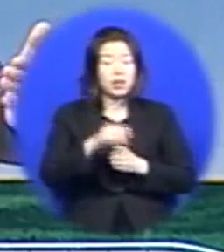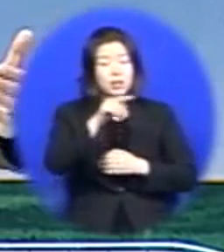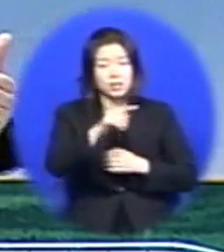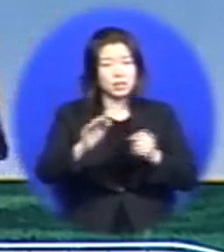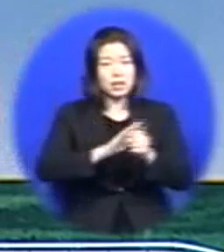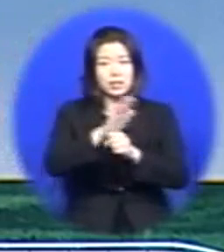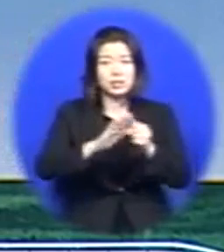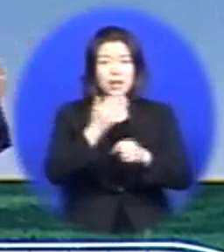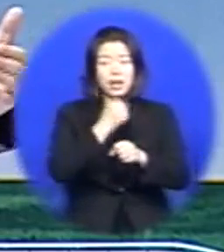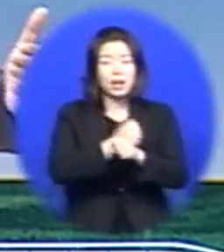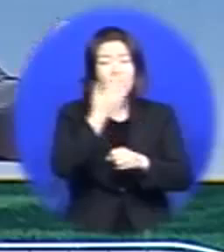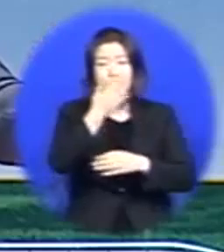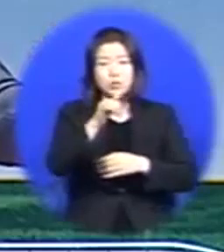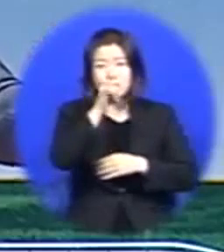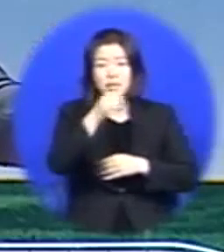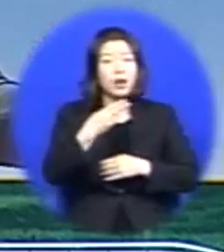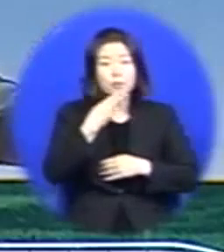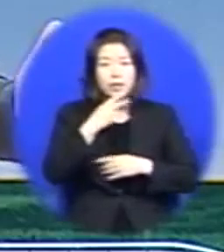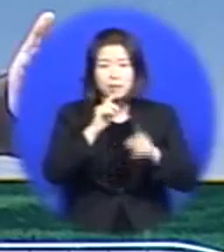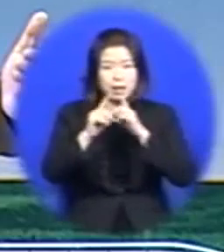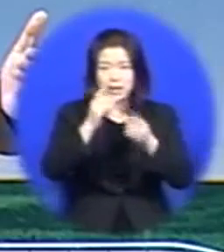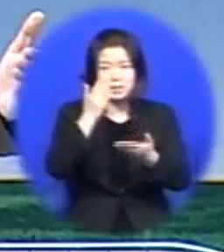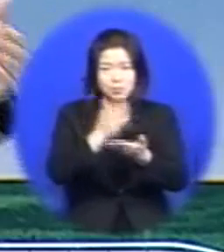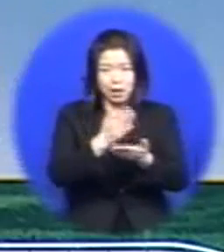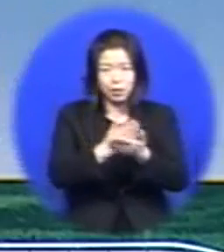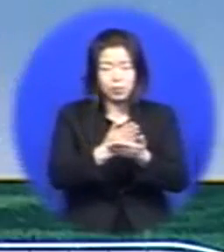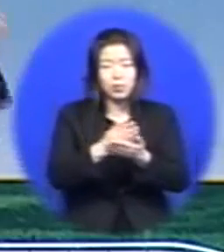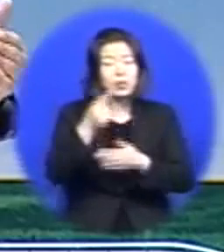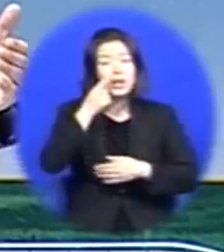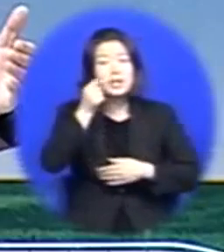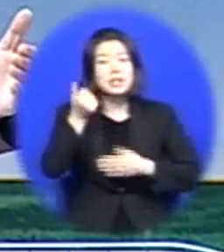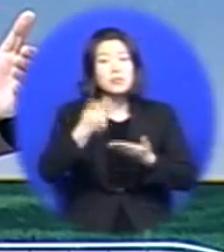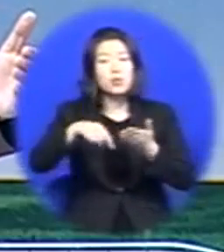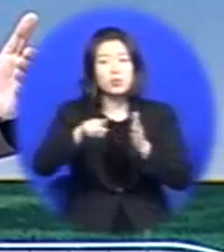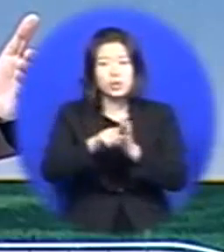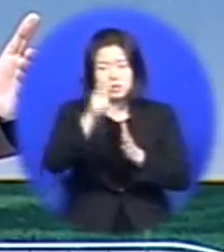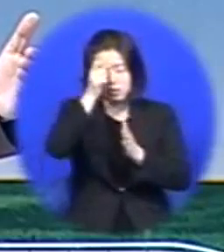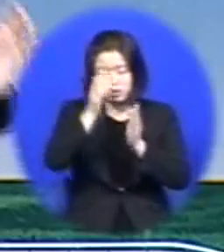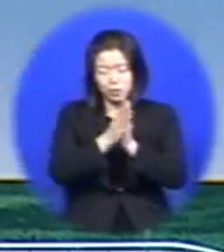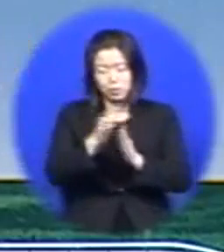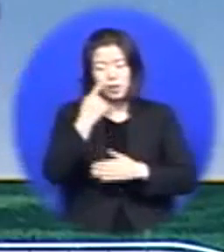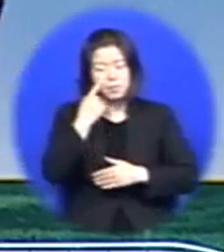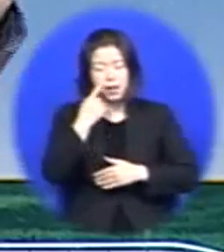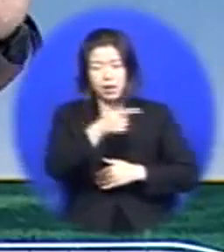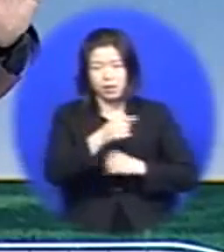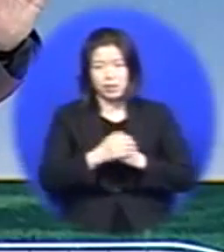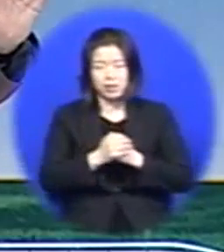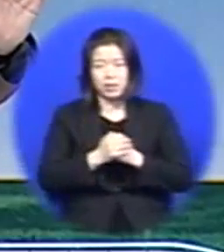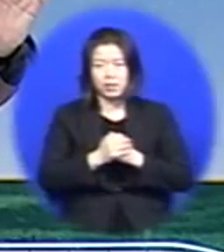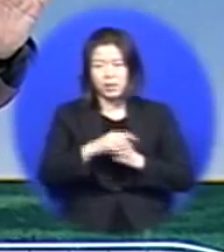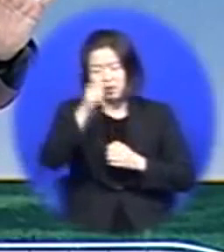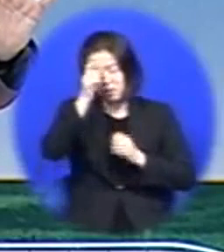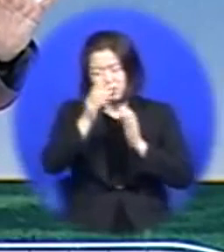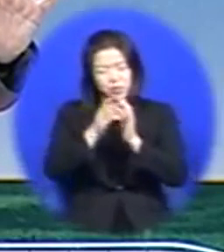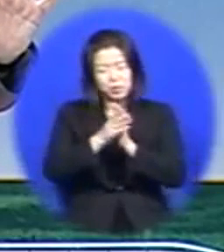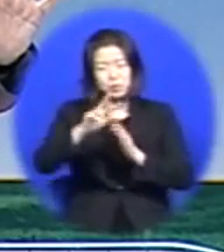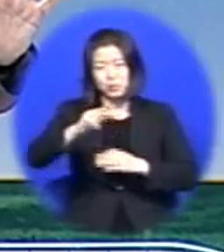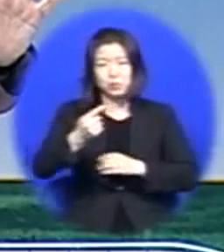너가 사랑할 수 있다 없다 말하지 말고 일본을 위해서 한번 기도를 해보라. 기도도 하기 싫지만